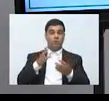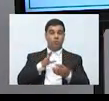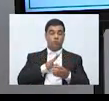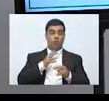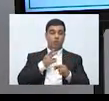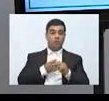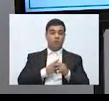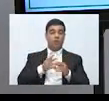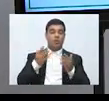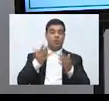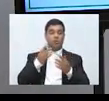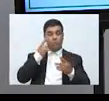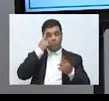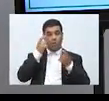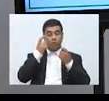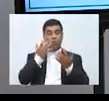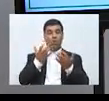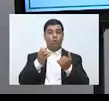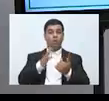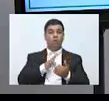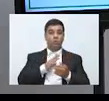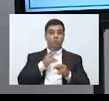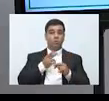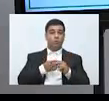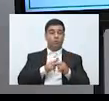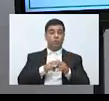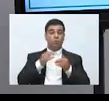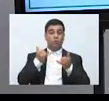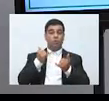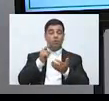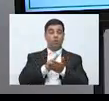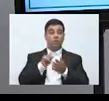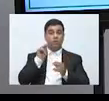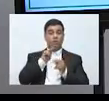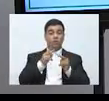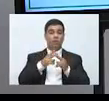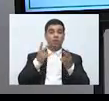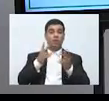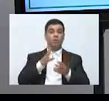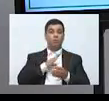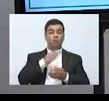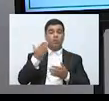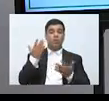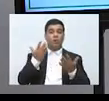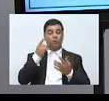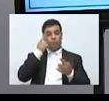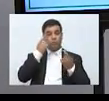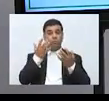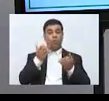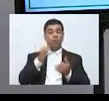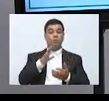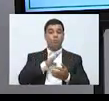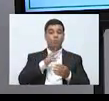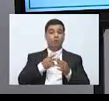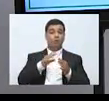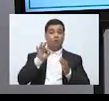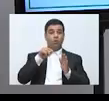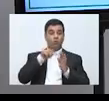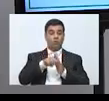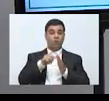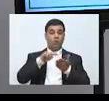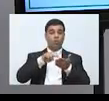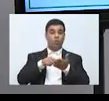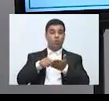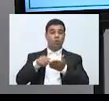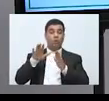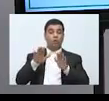bo'lgan qanday ma'lumotlarni oldim? Demak, siz bugungi darsda sizga kerakli bo'lgan qanday ma'lumotlarni olganingiz haqida nuqtalar